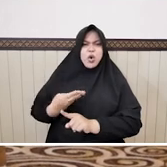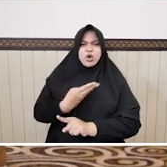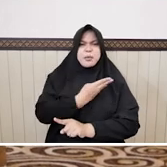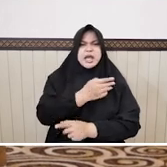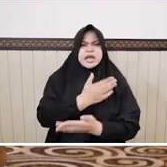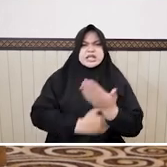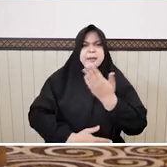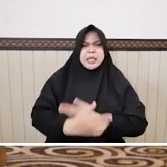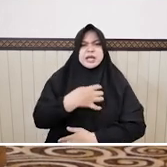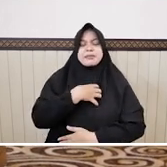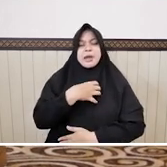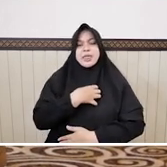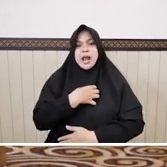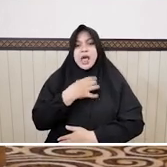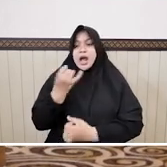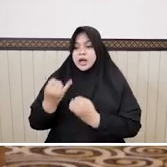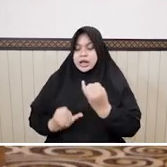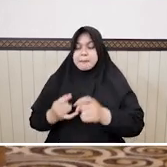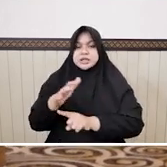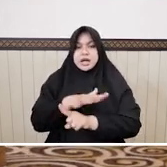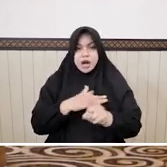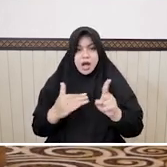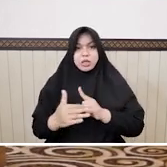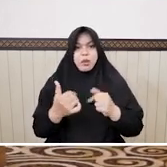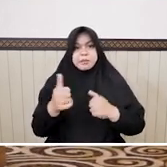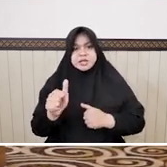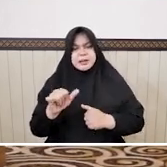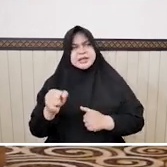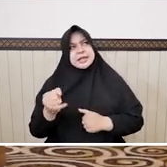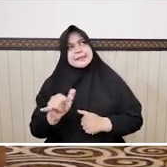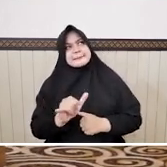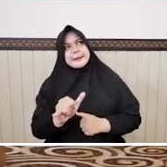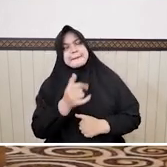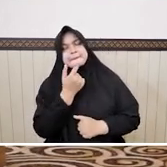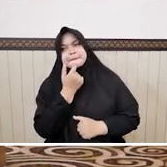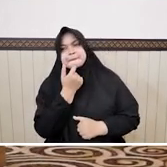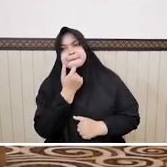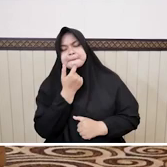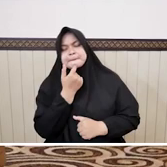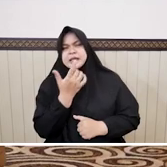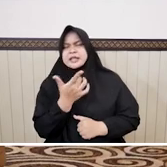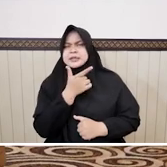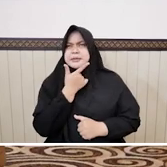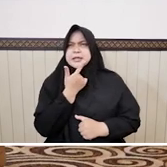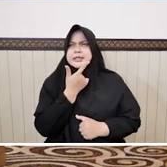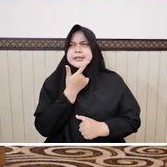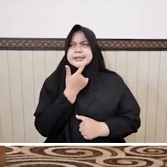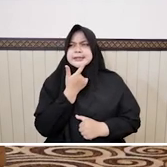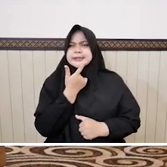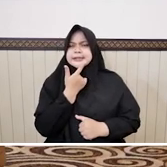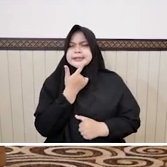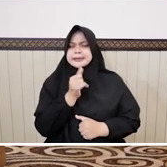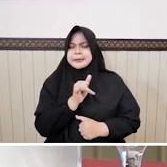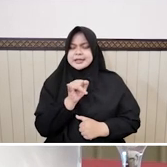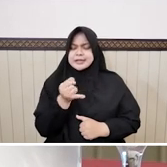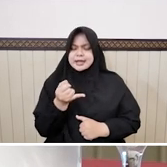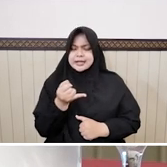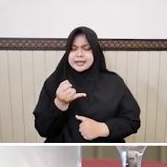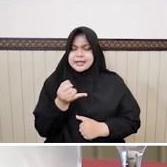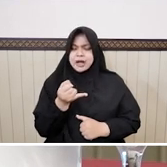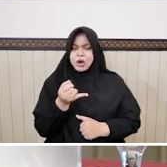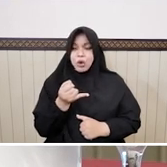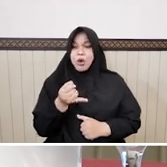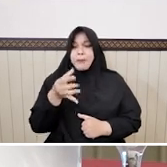disabit mental akhirnya memasak ia bisa menjadi apa ya Mpok serasa jadi anu ya